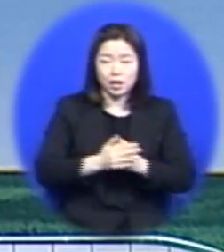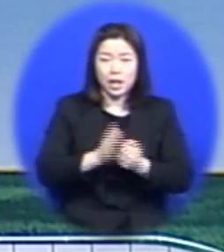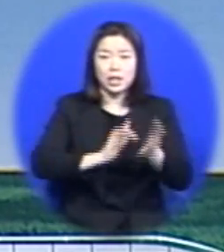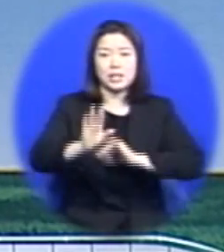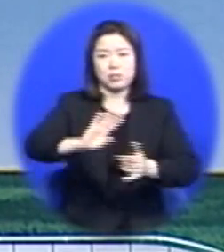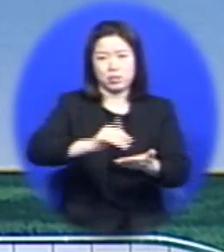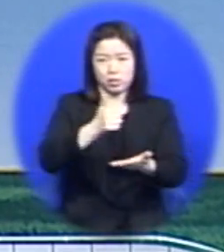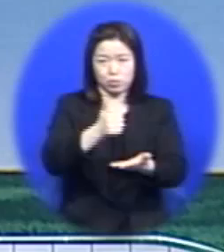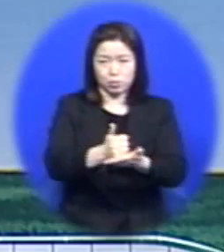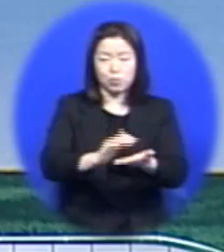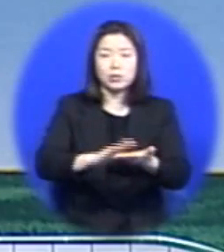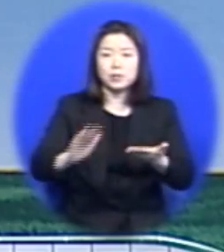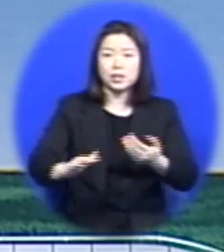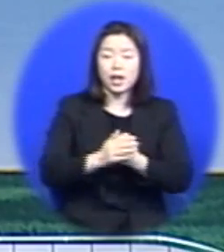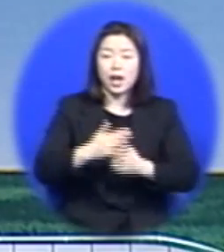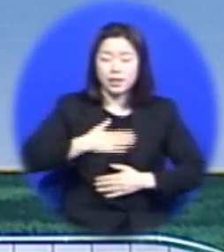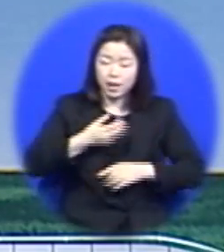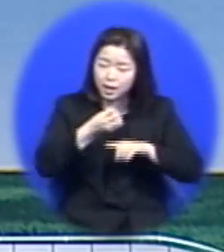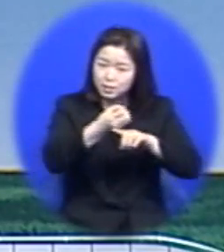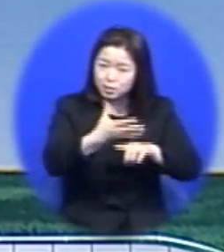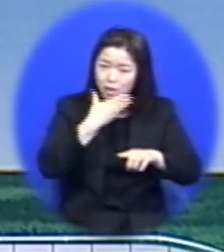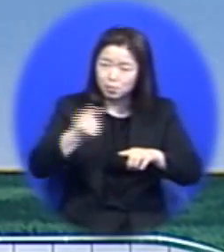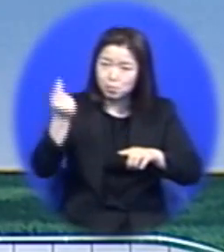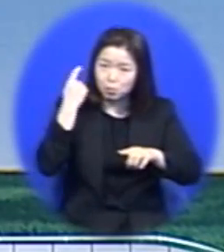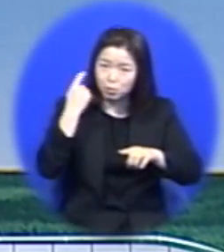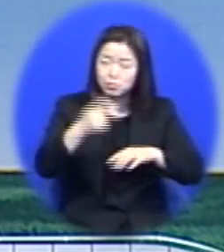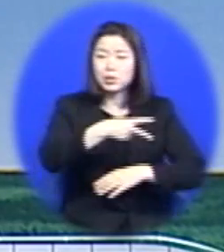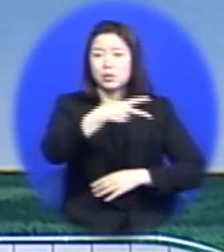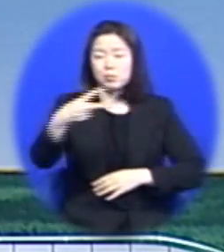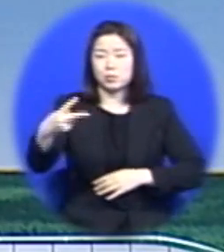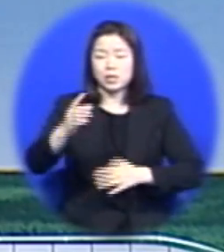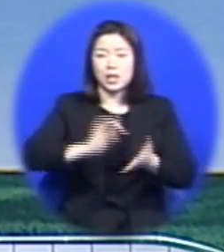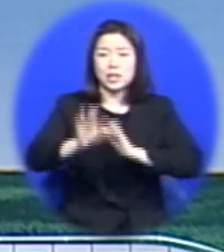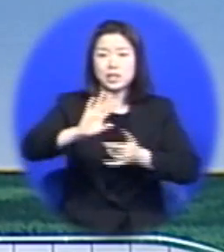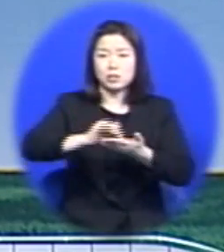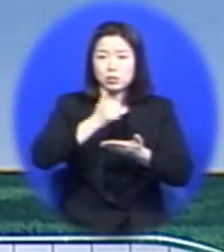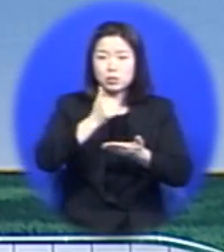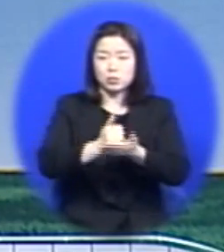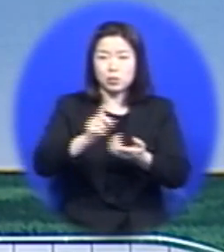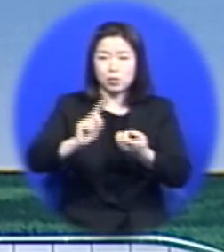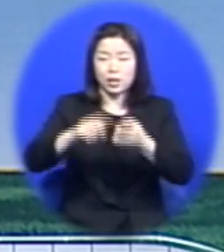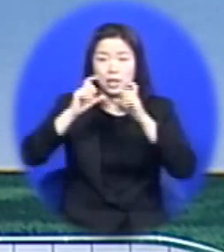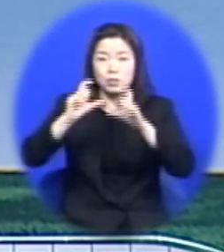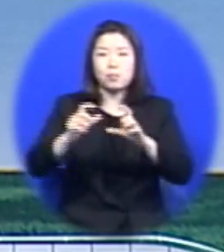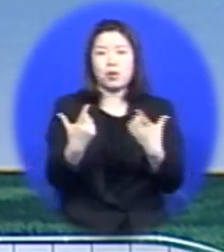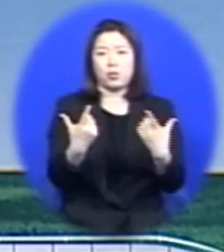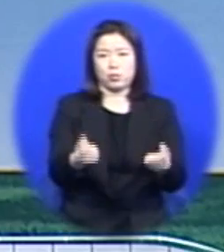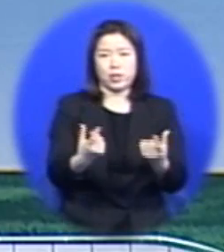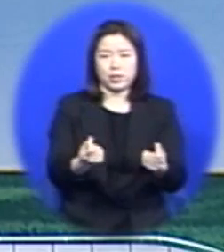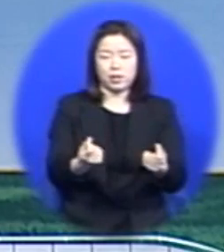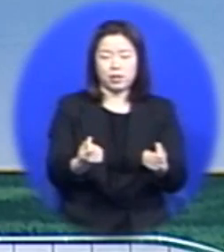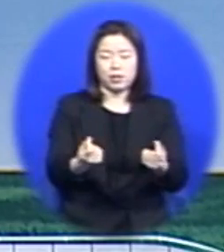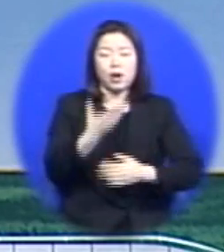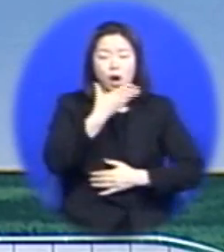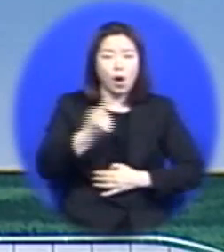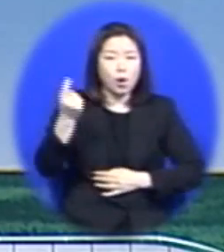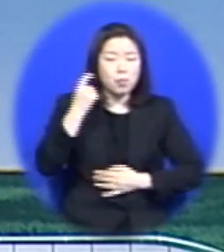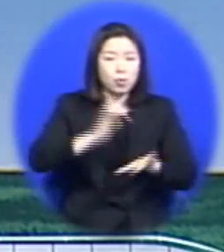그리스도이셨어요. 내가 전하는 복음 곧 예수 그리스도에 관한 선포라. 복음은요,